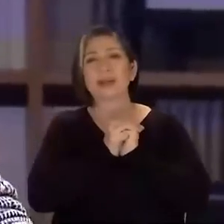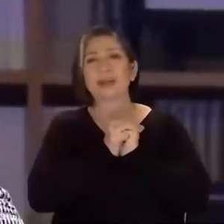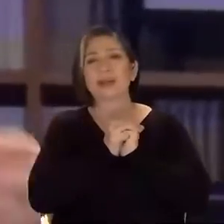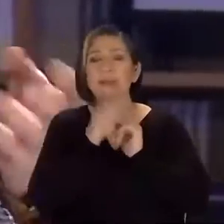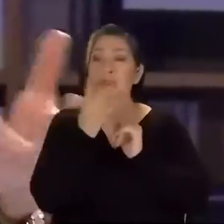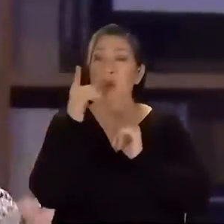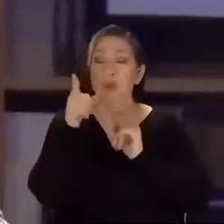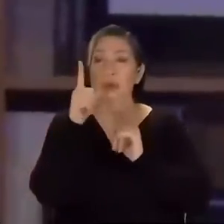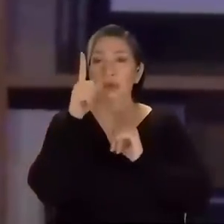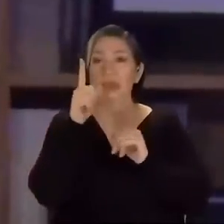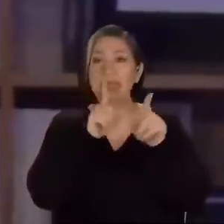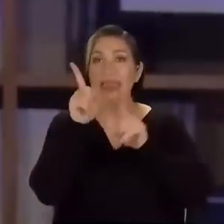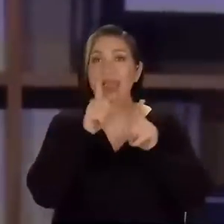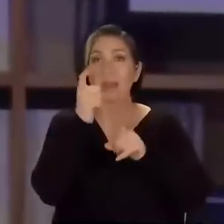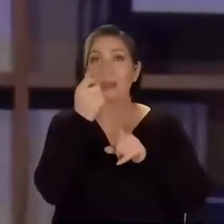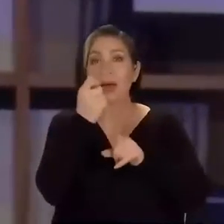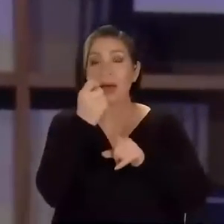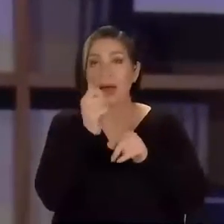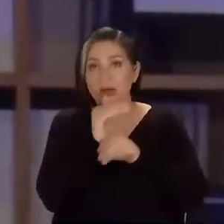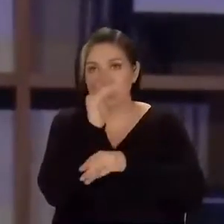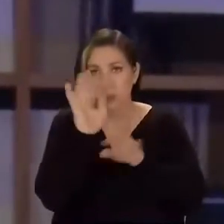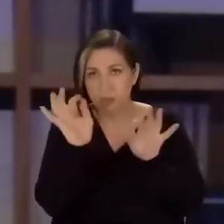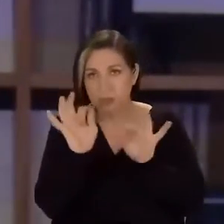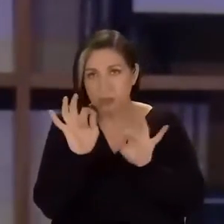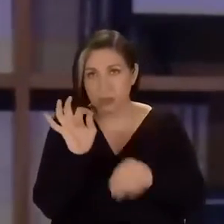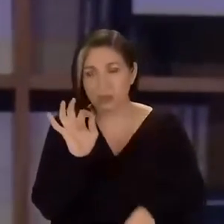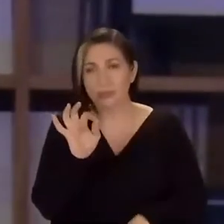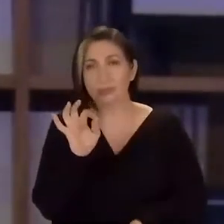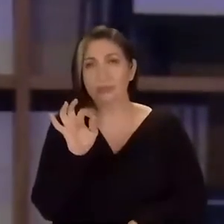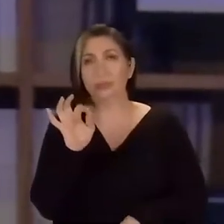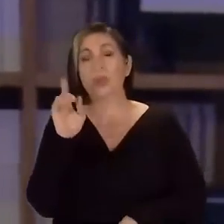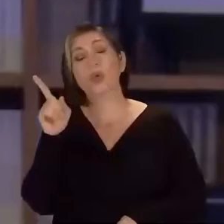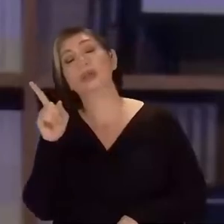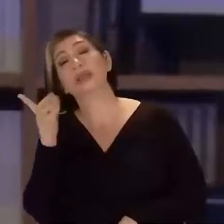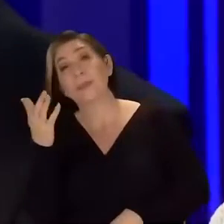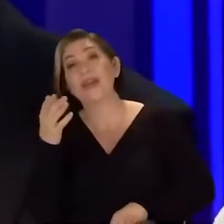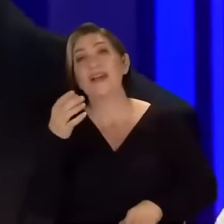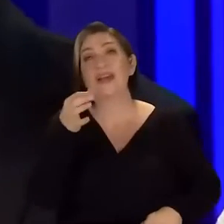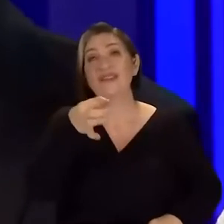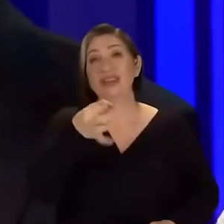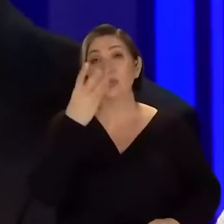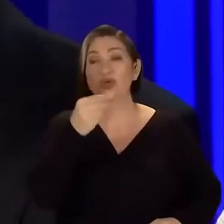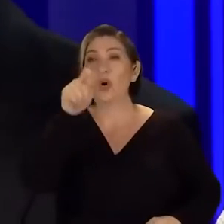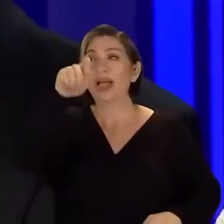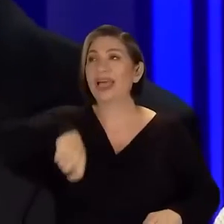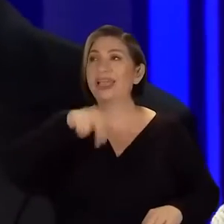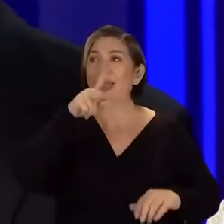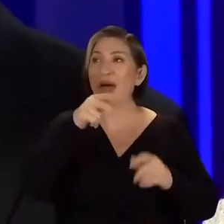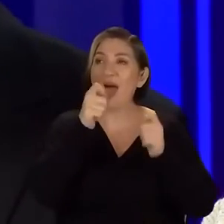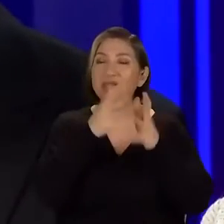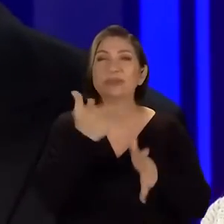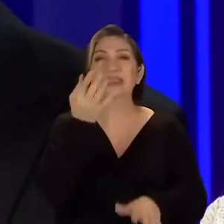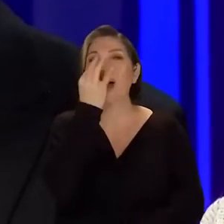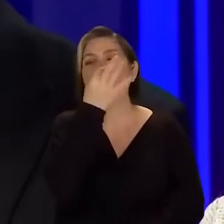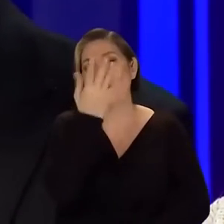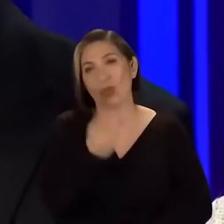orada mesela, orada da bir kripto parayla bir tür yaşıyor, değil mi o da? Yani şey şöyle tabii yapıyorlar orada. Tabii fiş olunca o kredi kartı gibi harcaması daha